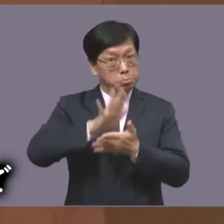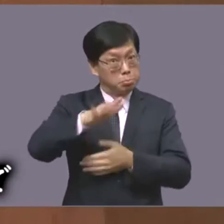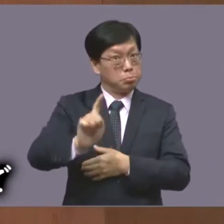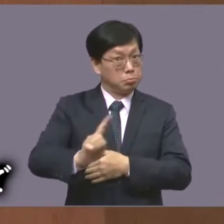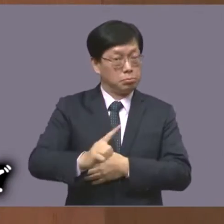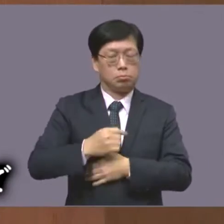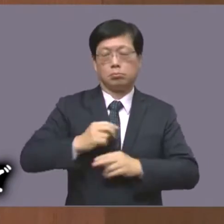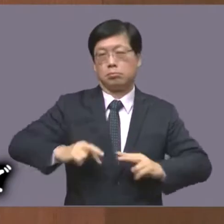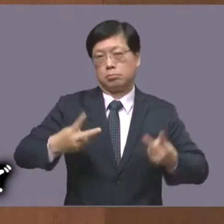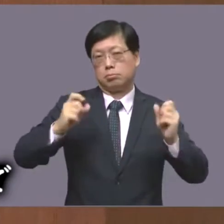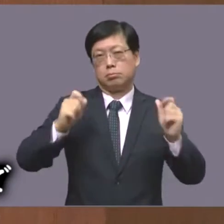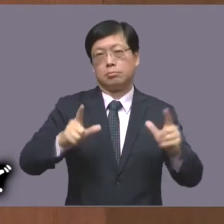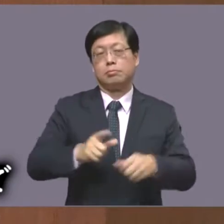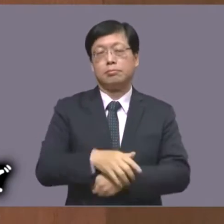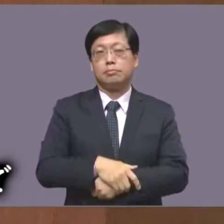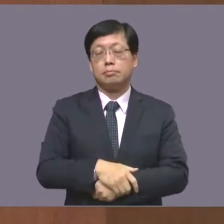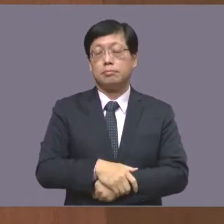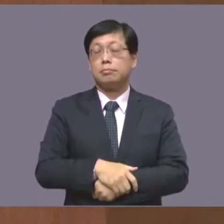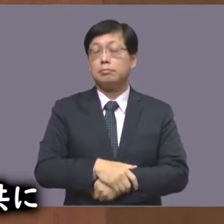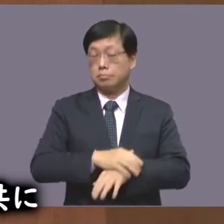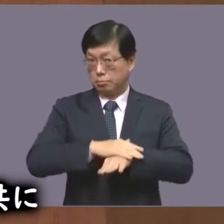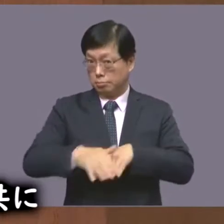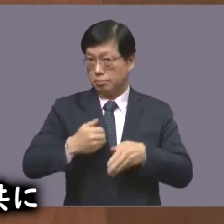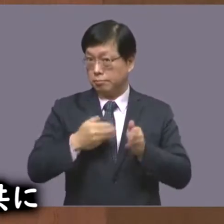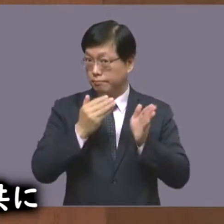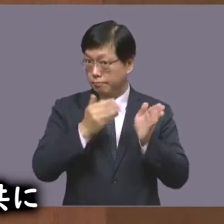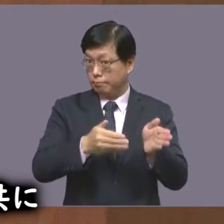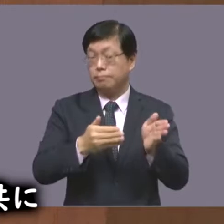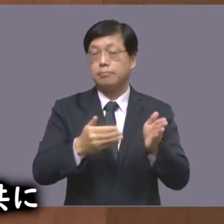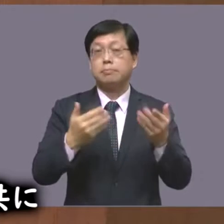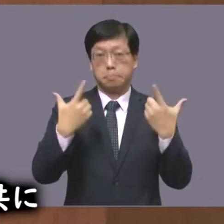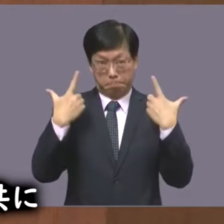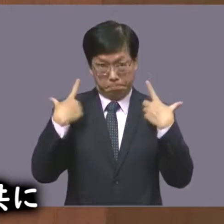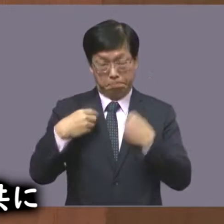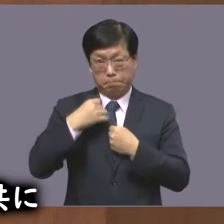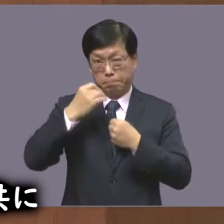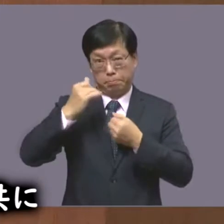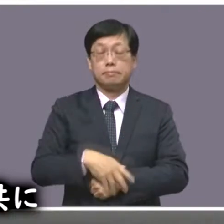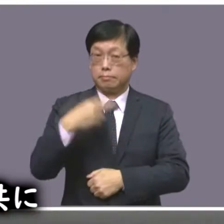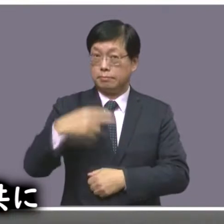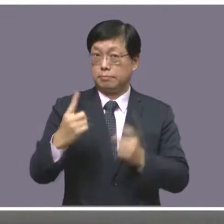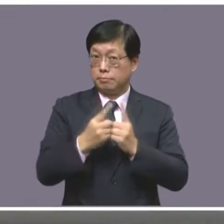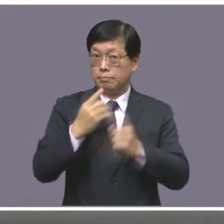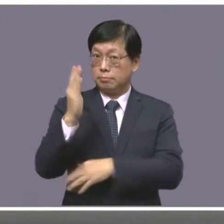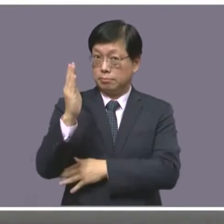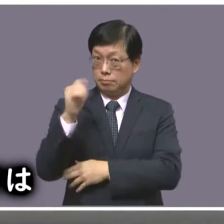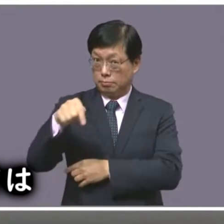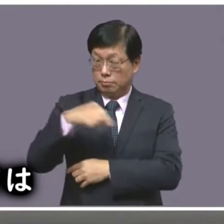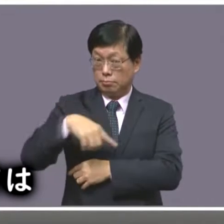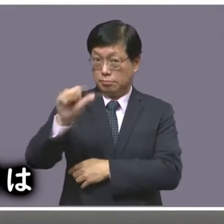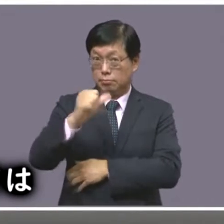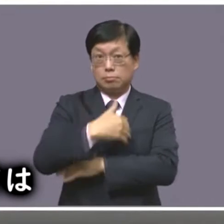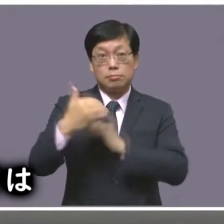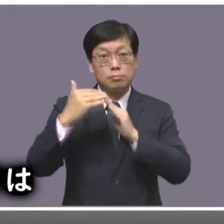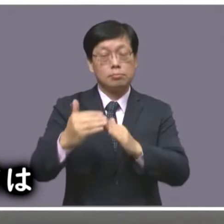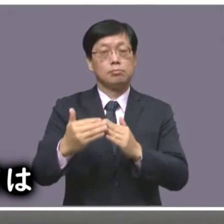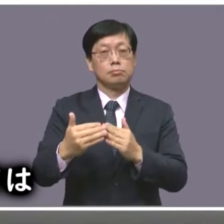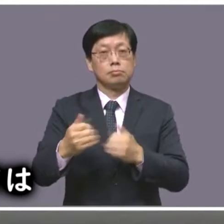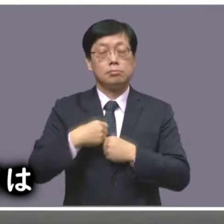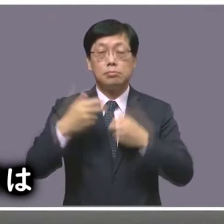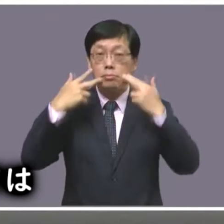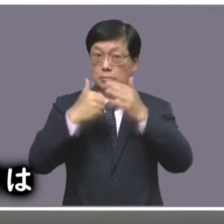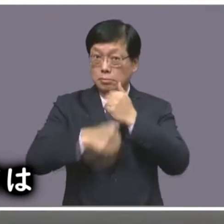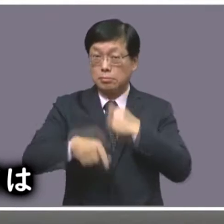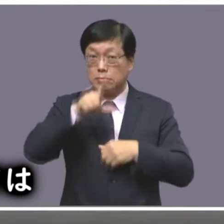今後も国産基準よりも厳格でかつ科学的に食品の安全をチェックするとともに福島県など5